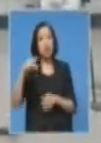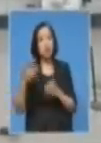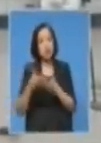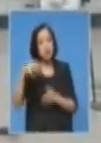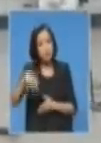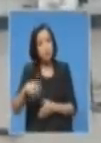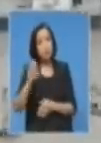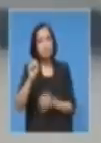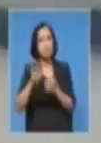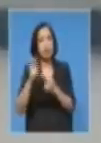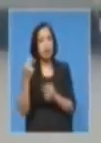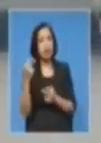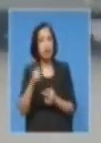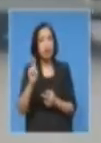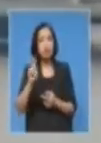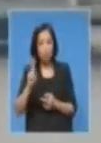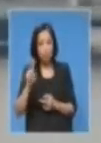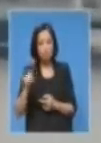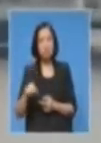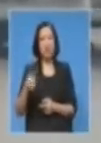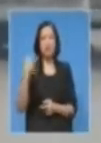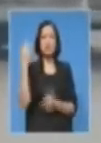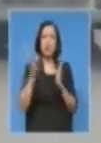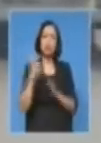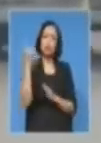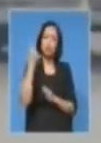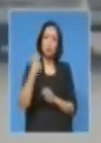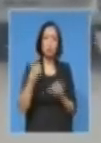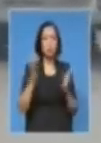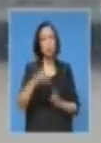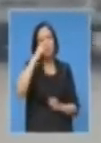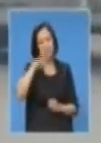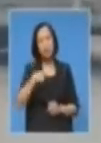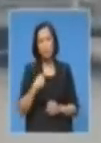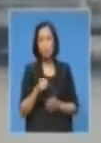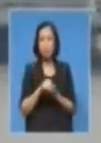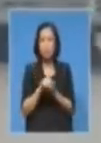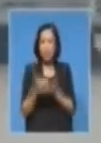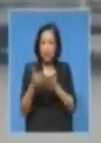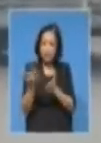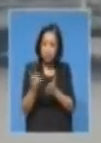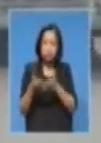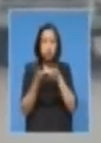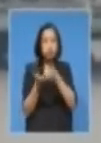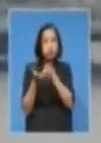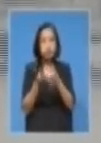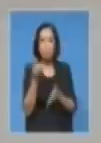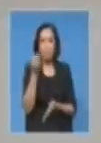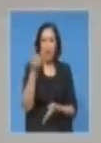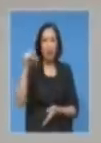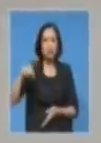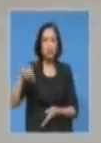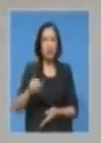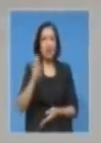ทรนั้นถือว่าเป็นท่าเรือท่องเที่ยวด้วยนะครับที่นักท่องเที่ยวและพี่น้องประชาชนชาวไทยนั้นก็ใช้ในจำนวนที่ค่อนข้างที่จะสูงมากน